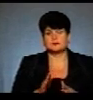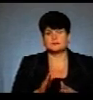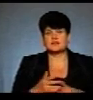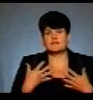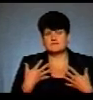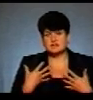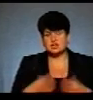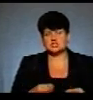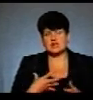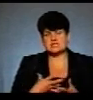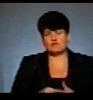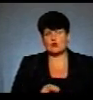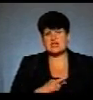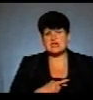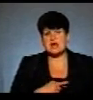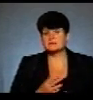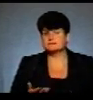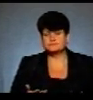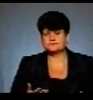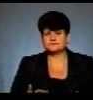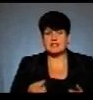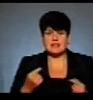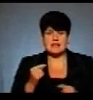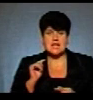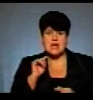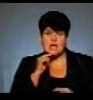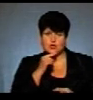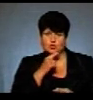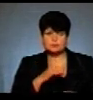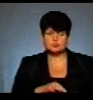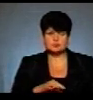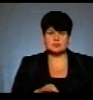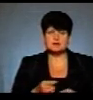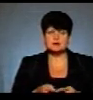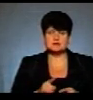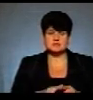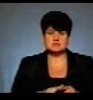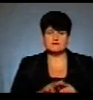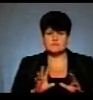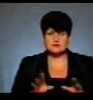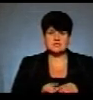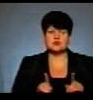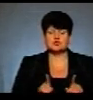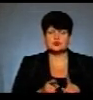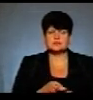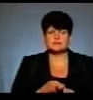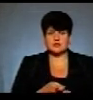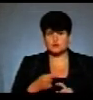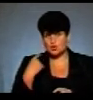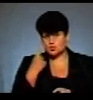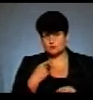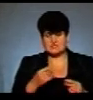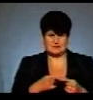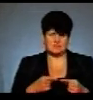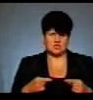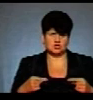втрачає своє «я» при цих діях. Так? Економічне насильство, економічний булінг – це все, що пов'язано з особистими